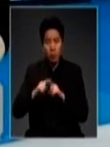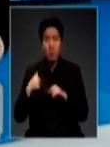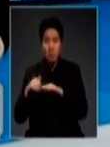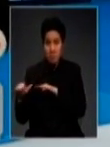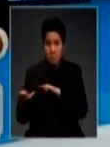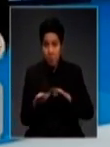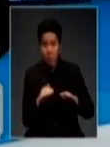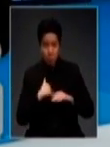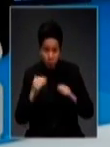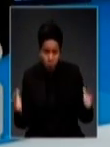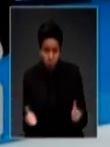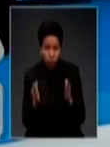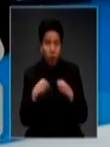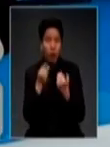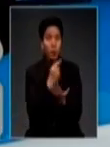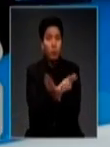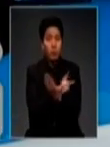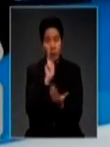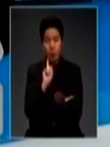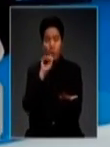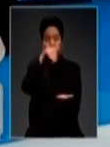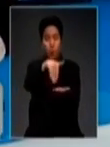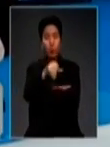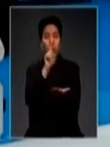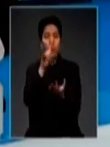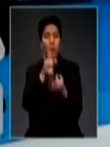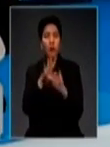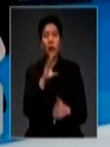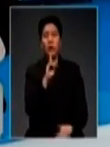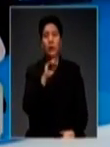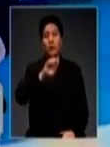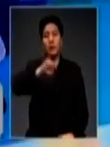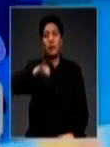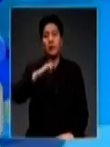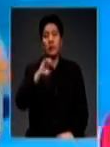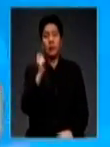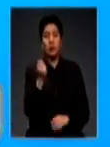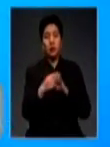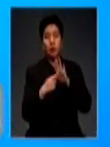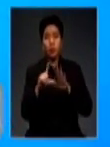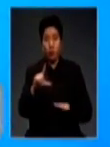ผลักดันนะคะให้ภูเก็ตกลายเป็นศูนย์กลางทางด้านธุรกิจดิจิทัลของภูมิภาคค่ะ